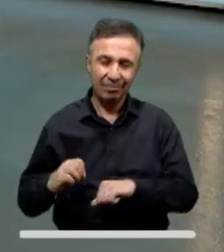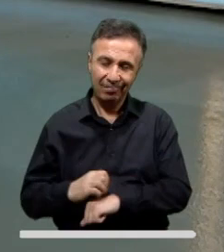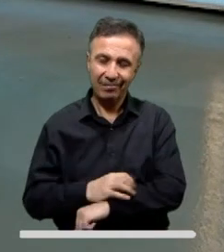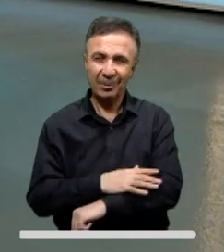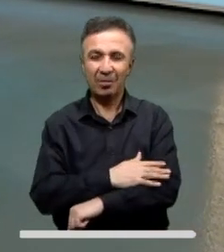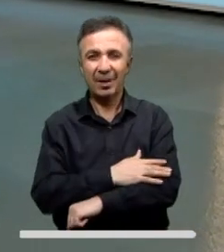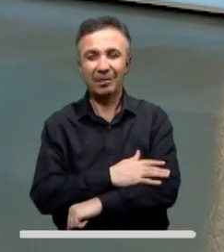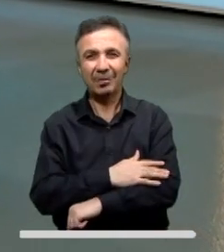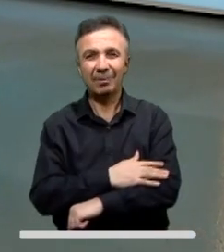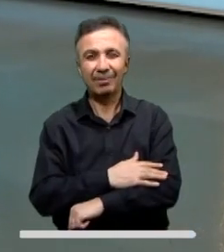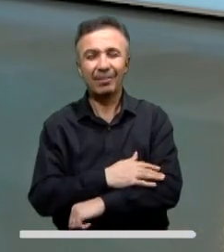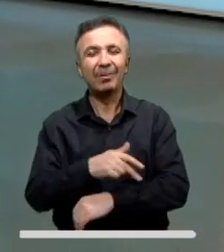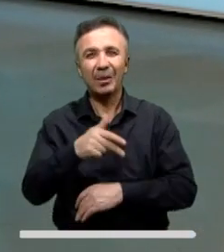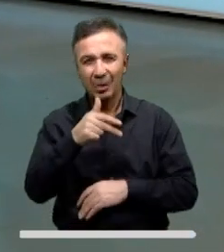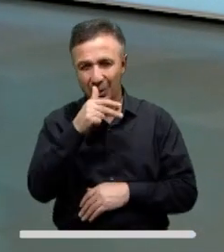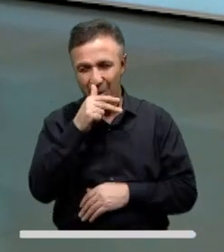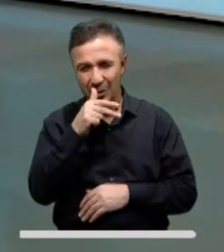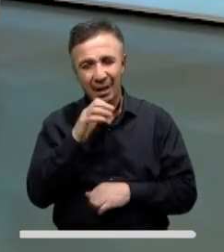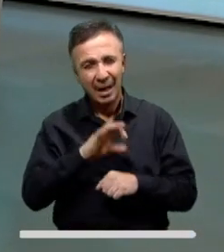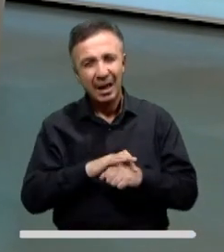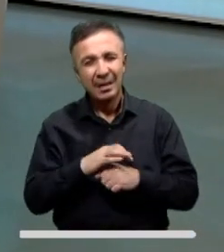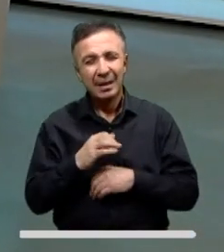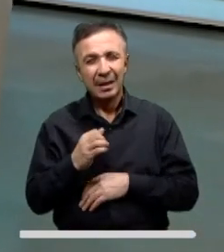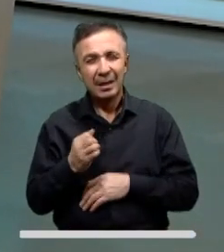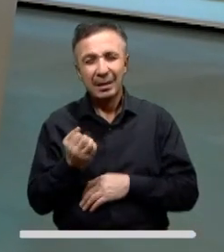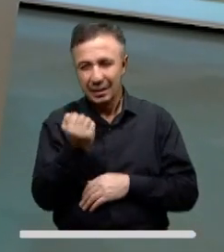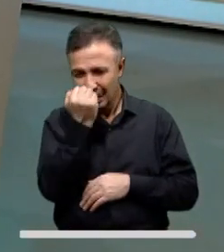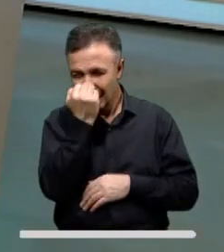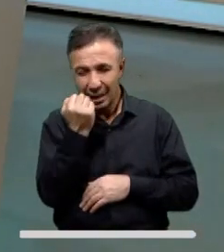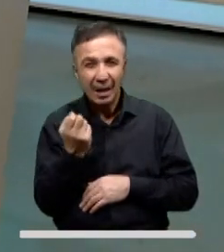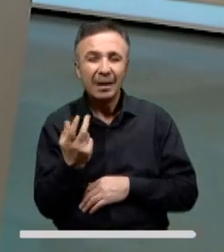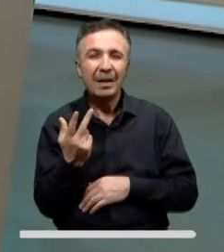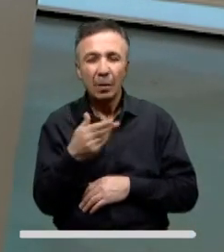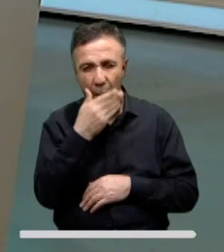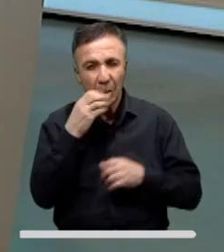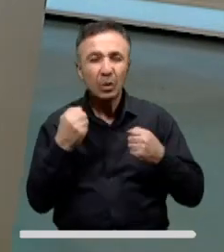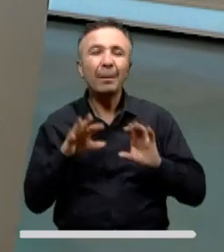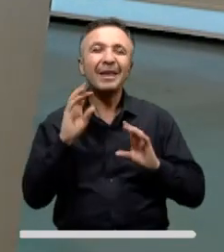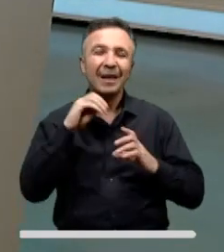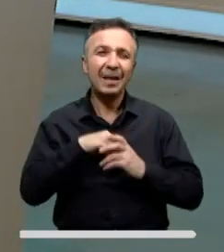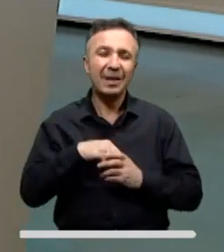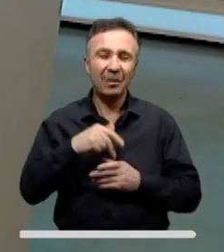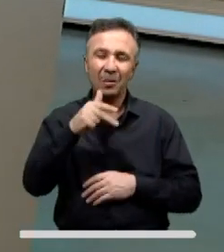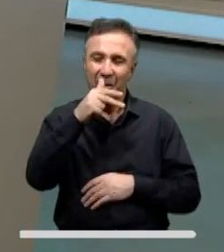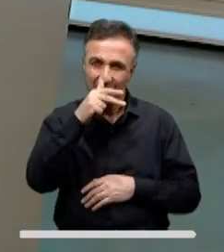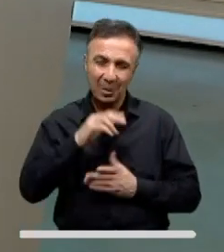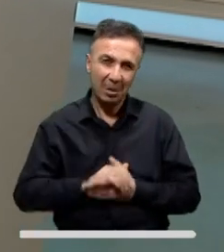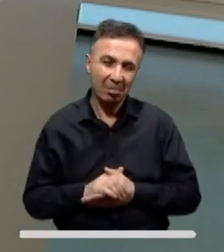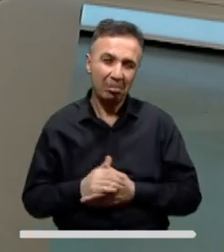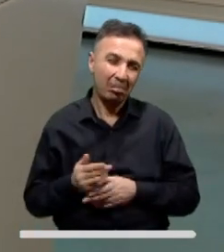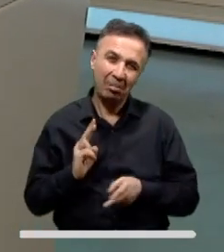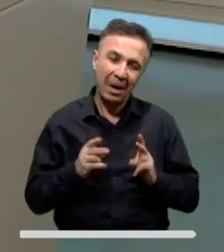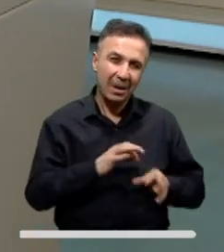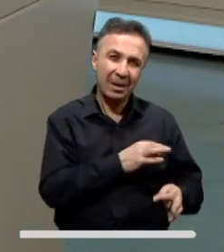Yani hasta kanser ve Oruç tutamadığı için üzülüyorlar ve bazı keyfiyetten